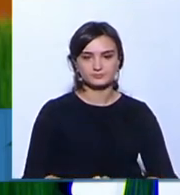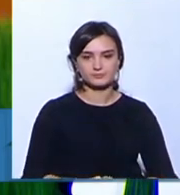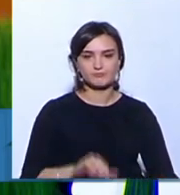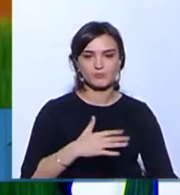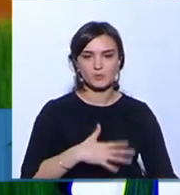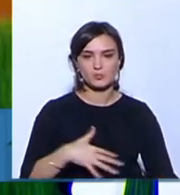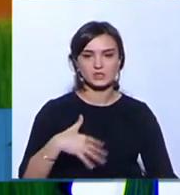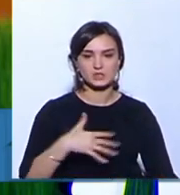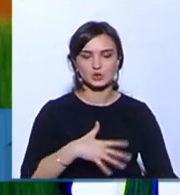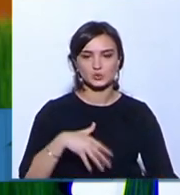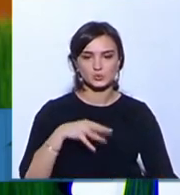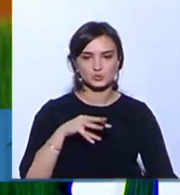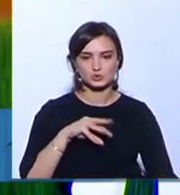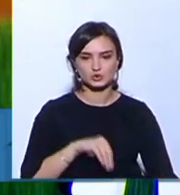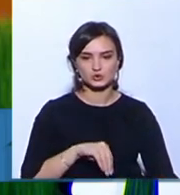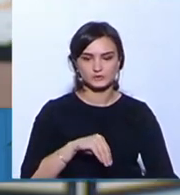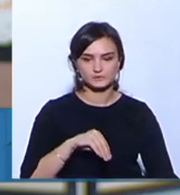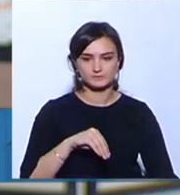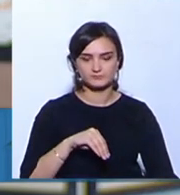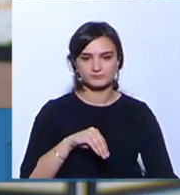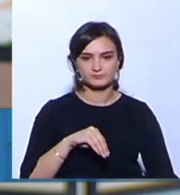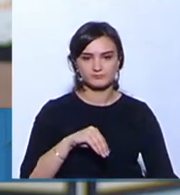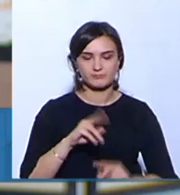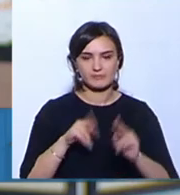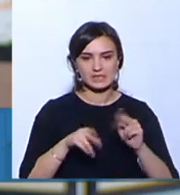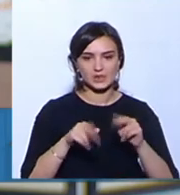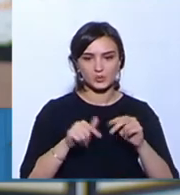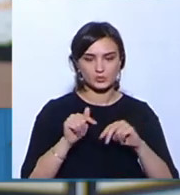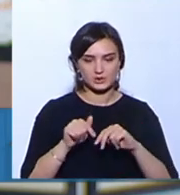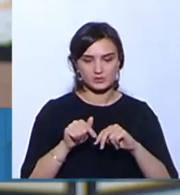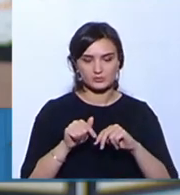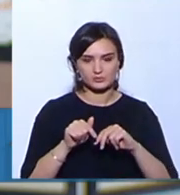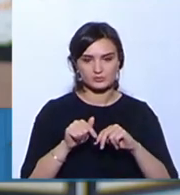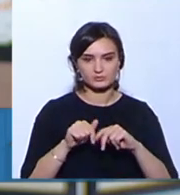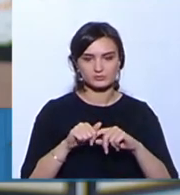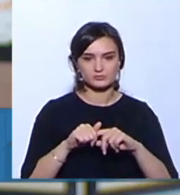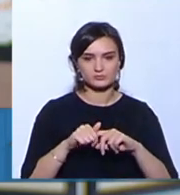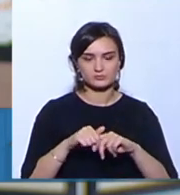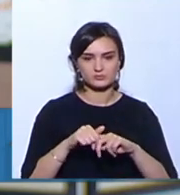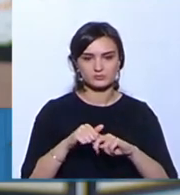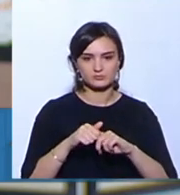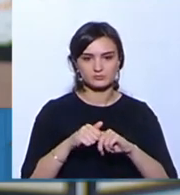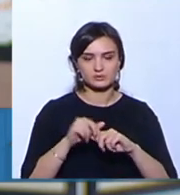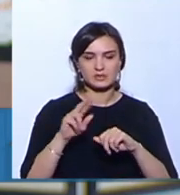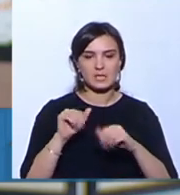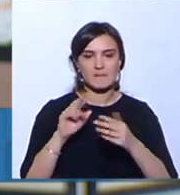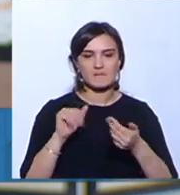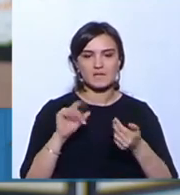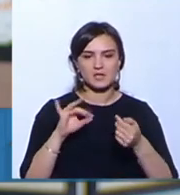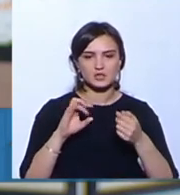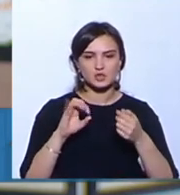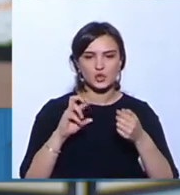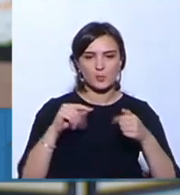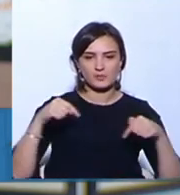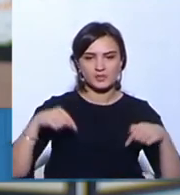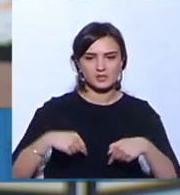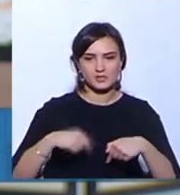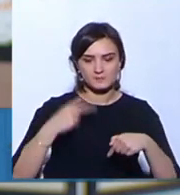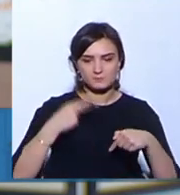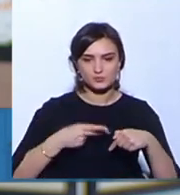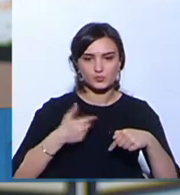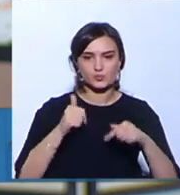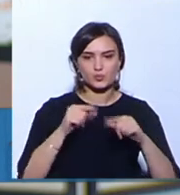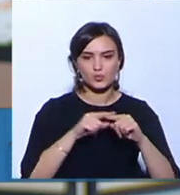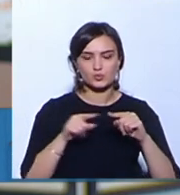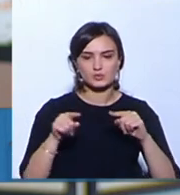მუცლის ღრუში ჩარევას, ქირურგიულს, მიმოხილვით ლაპარასკოპიებს, იმიტომ რომ მიმდინარეობს